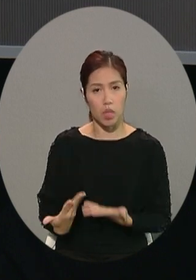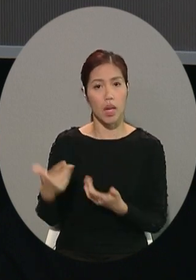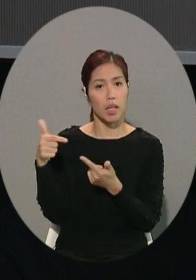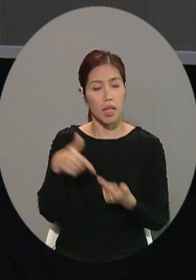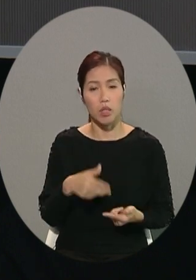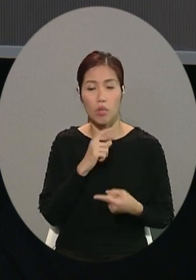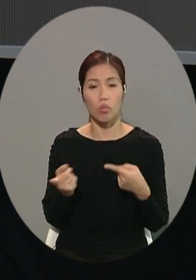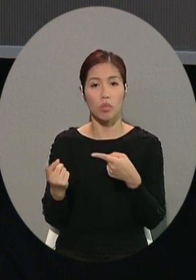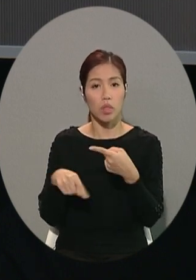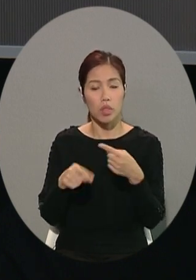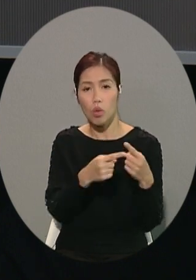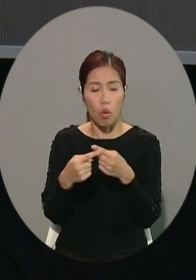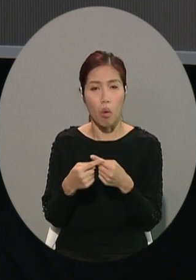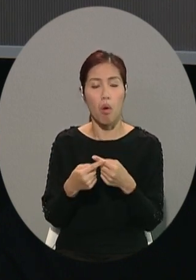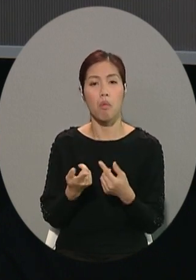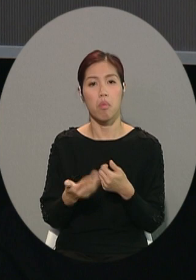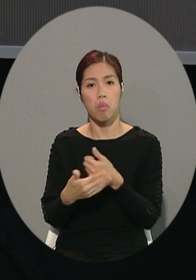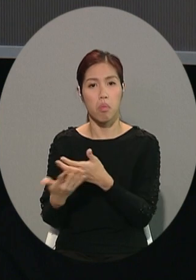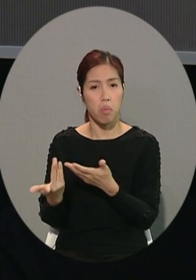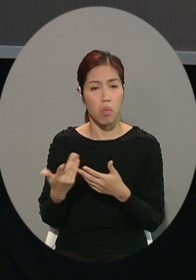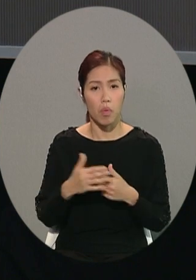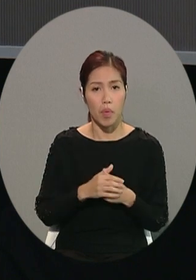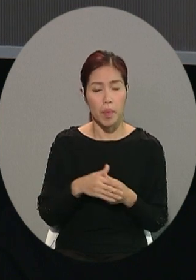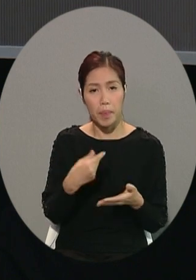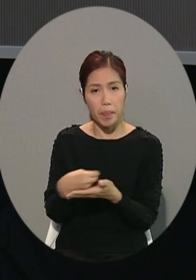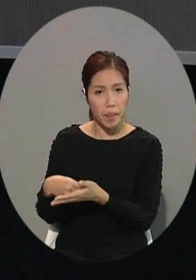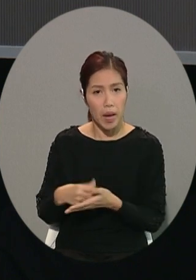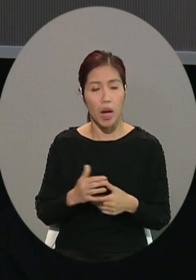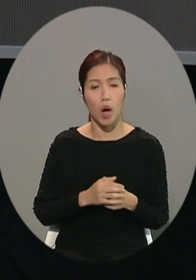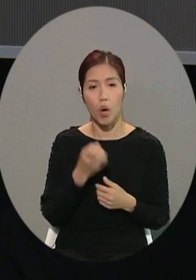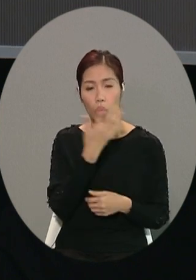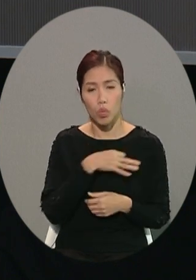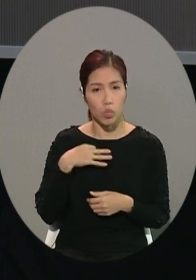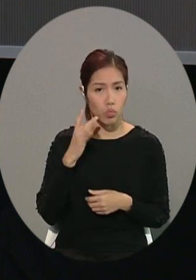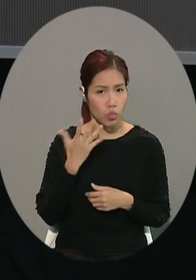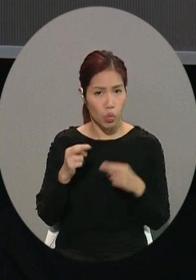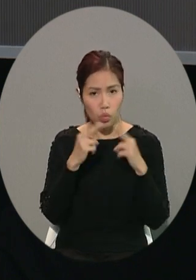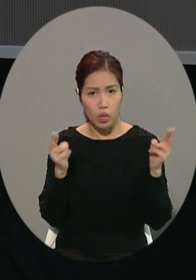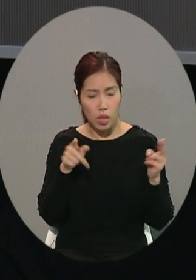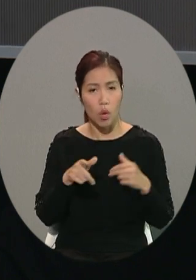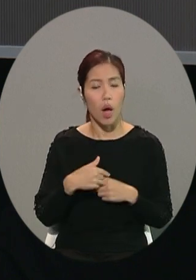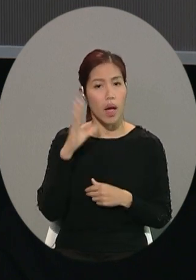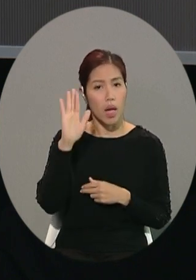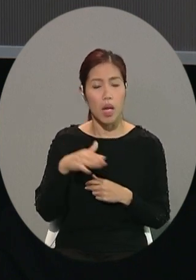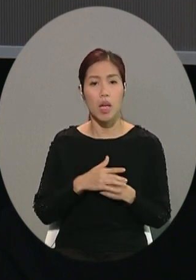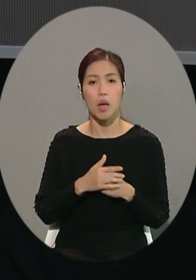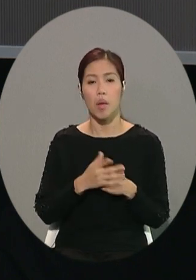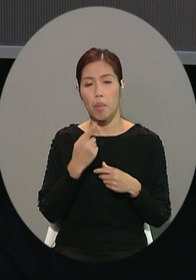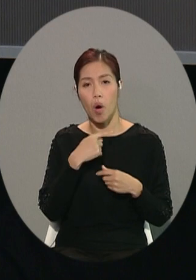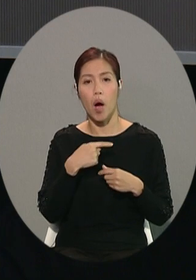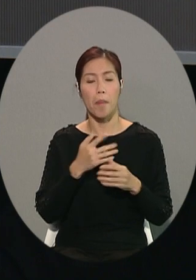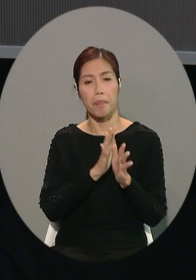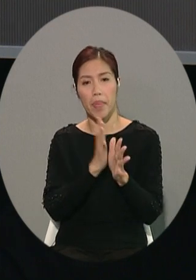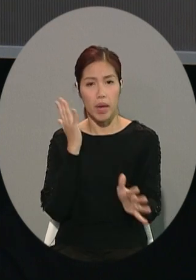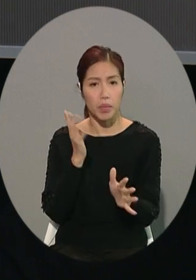千个居民系帮衬紧嘅。另外港珠澳大桥嘅问题咧，一开始我系行出嚟咧，就希望改善铁马、改善排队啊，甚